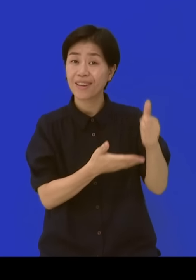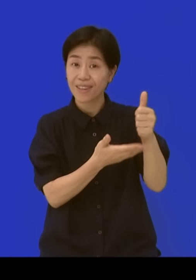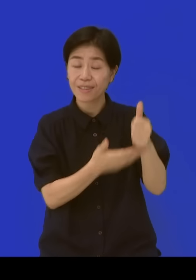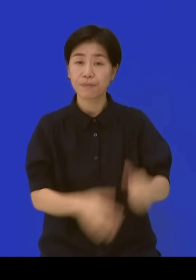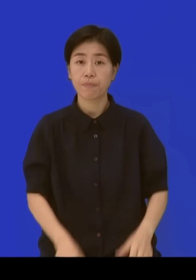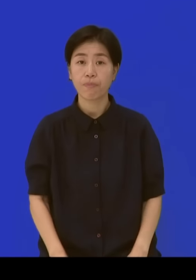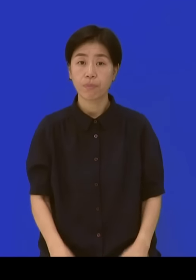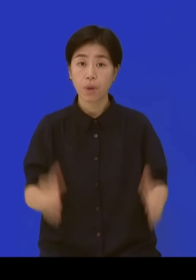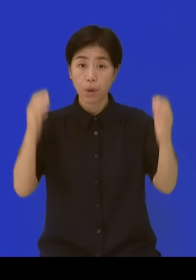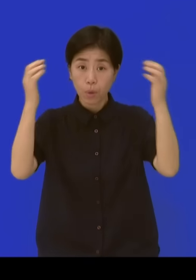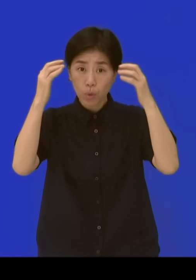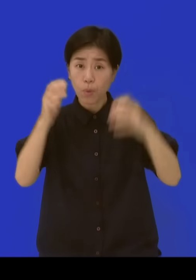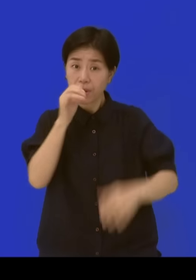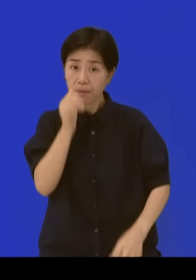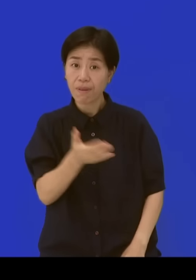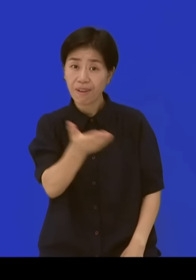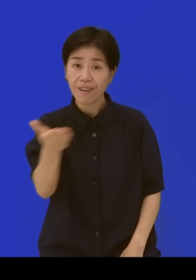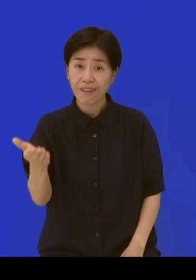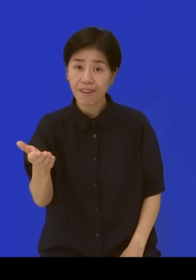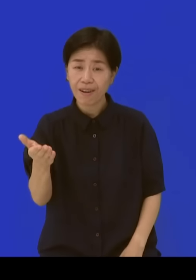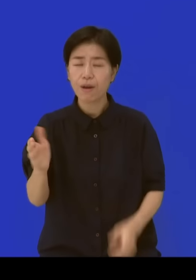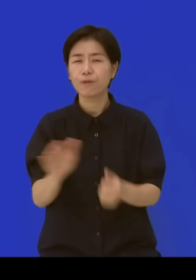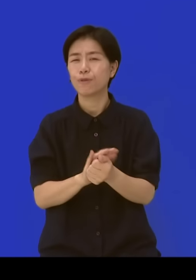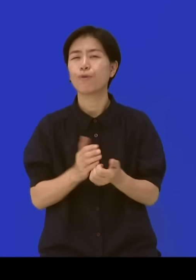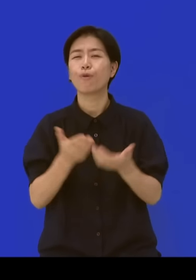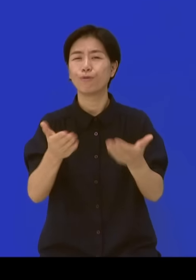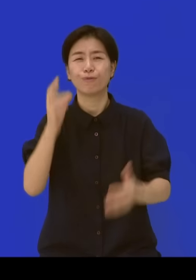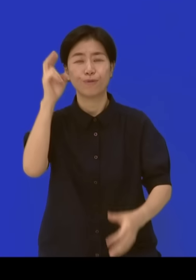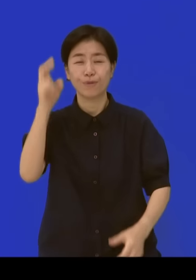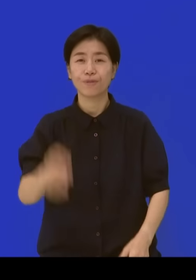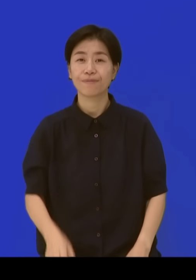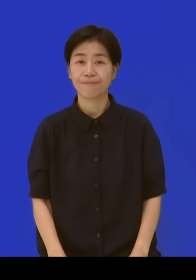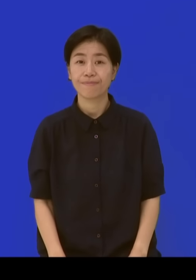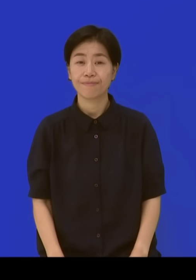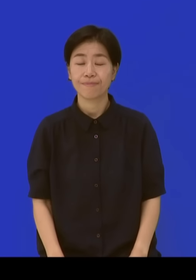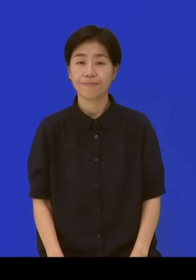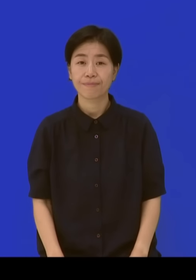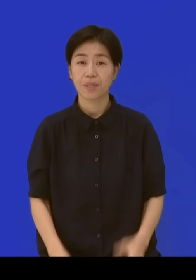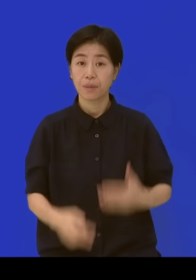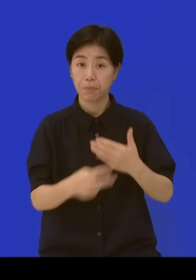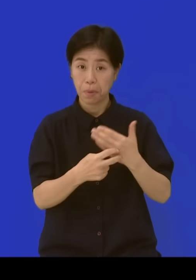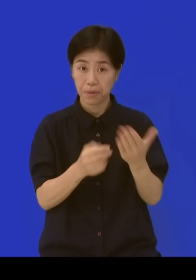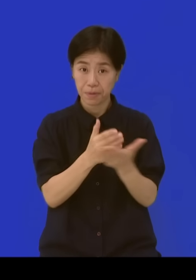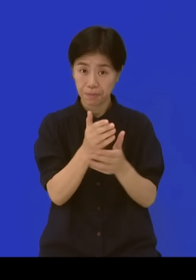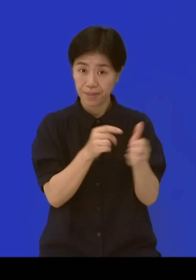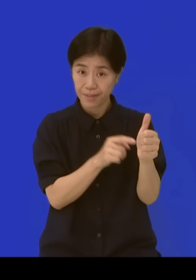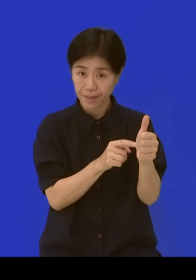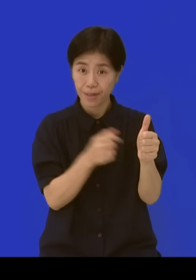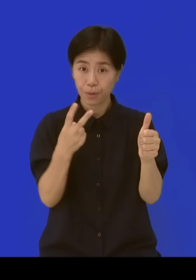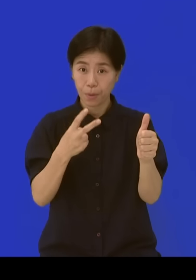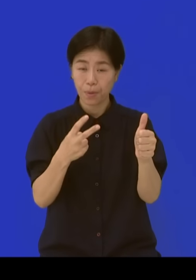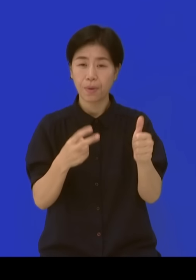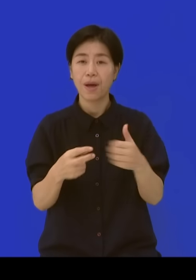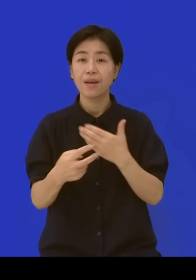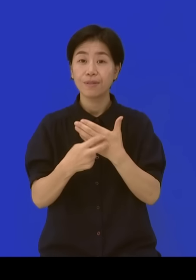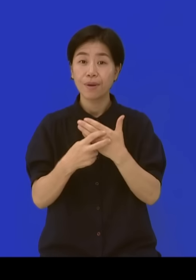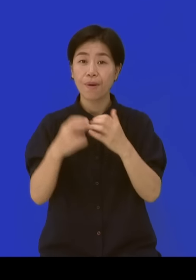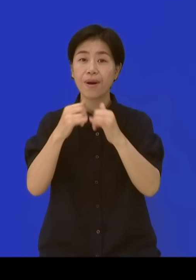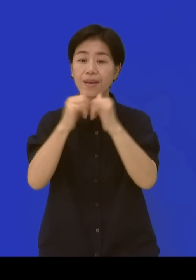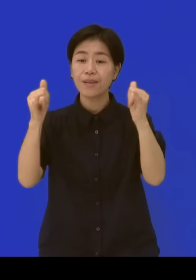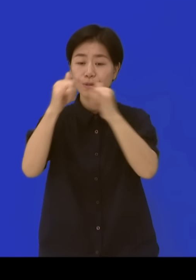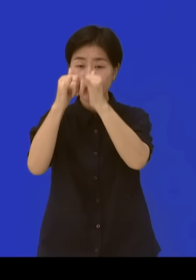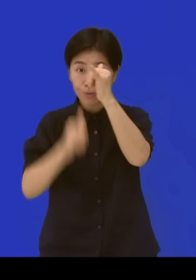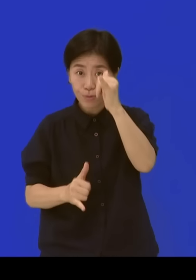오늘 고통 속에 있으신 분들 정말 큰 위로가 되지 싶습니다. 내과 의사 겸 의료